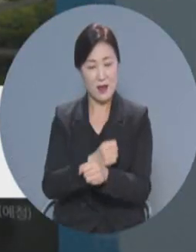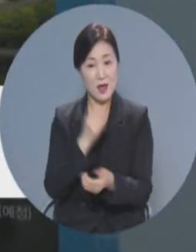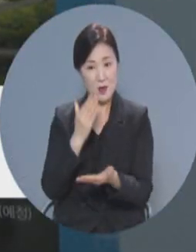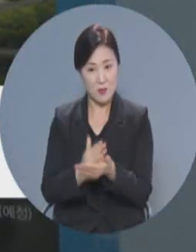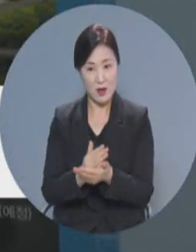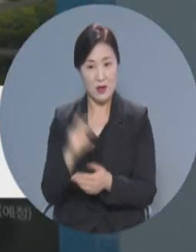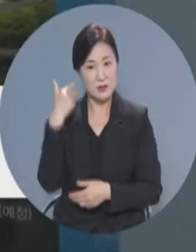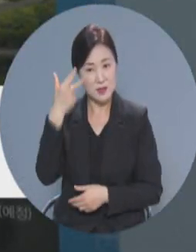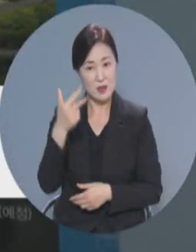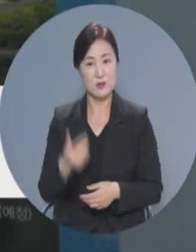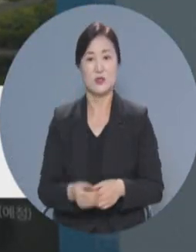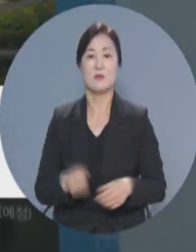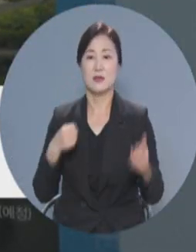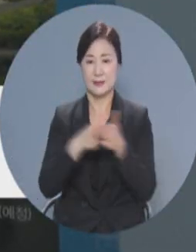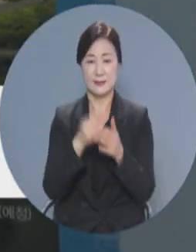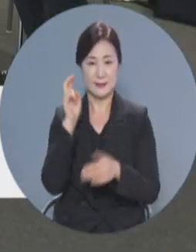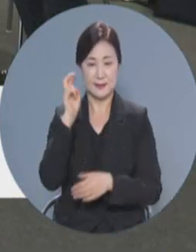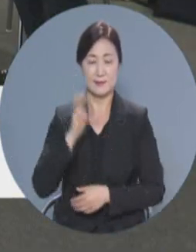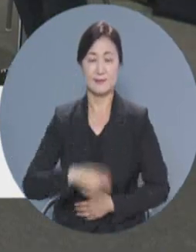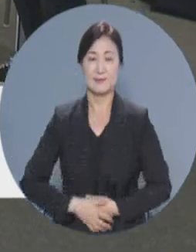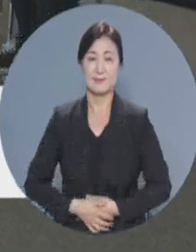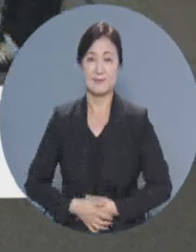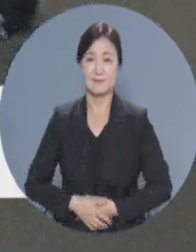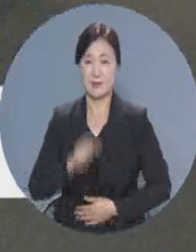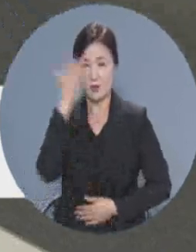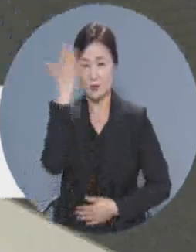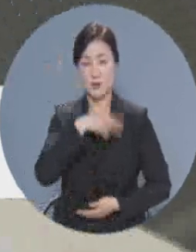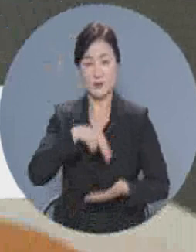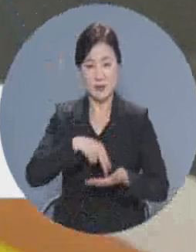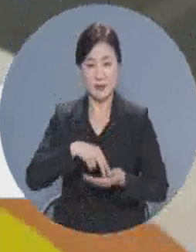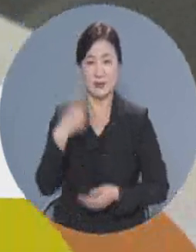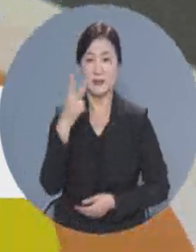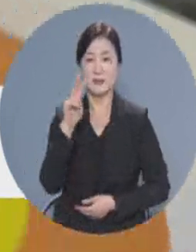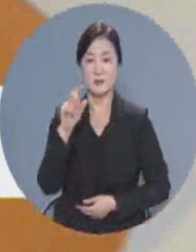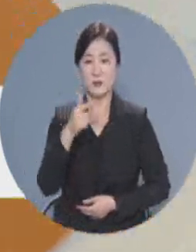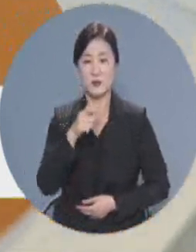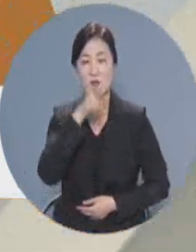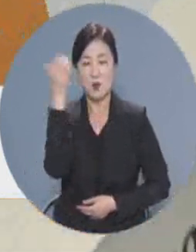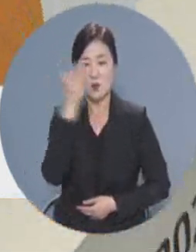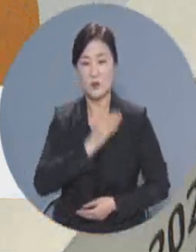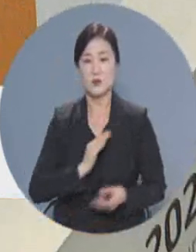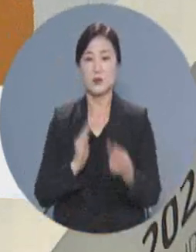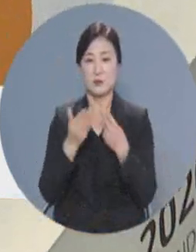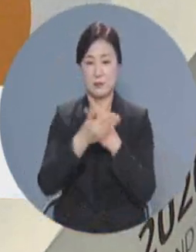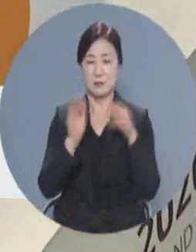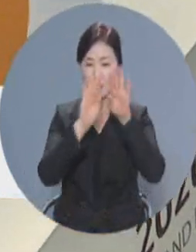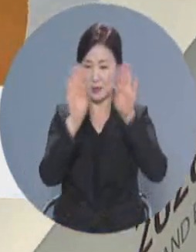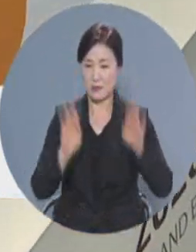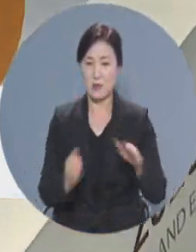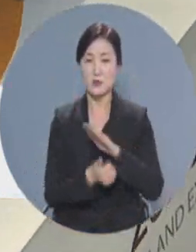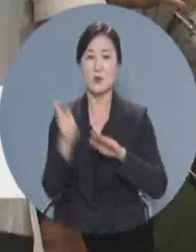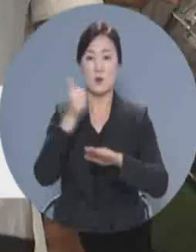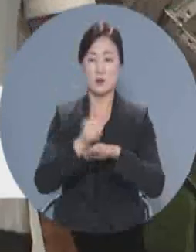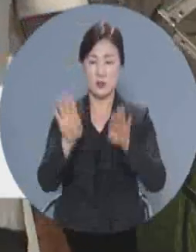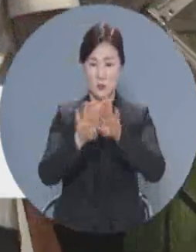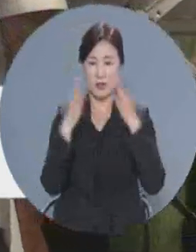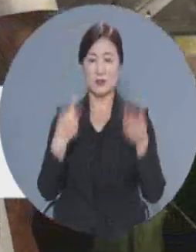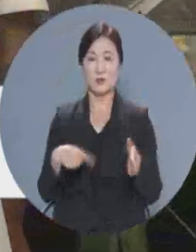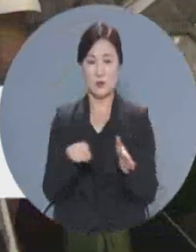초에 결정될 전망입니다. 여수시는 2026 여수 세계선박람회의 성공적인 개최를